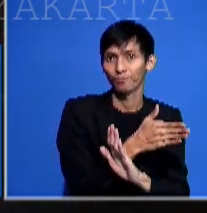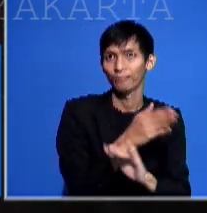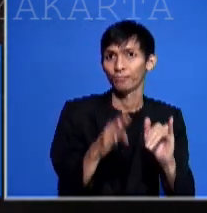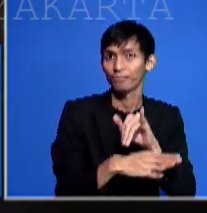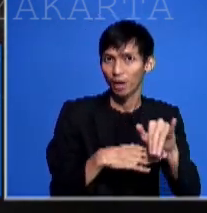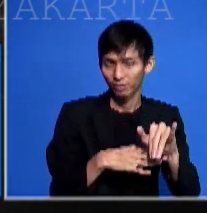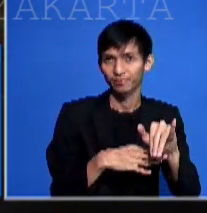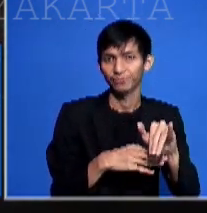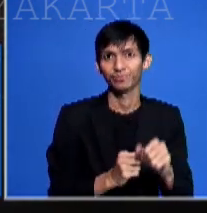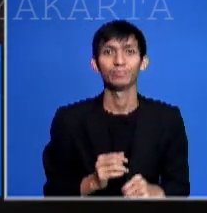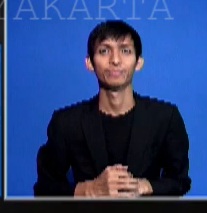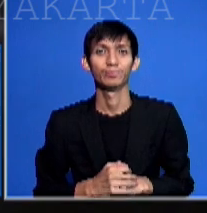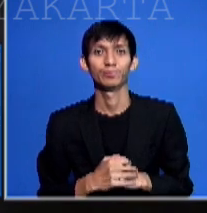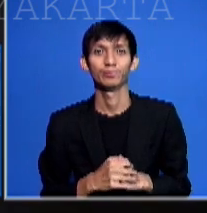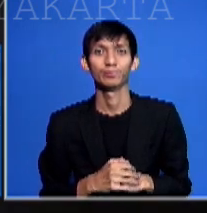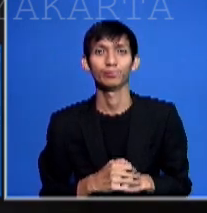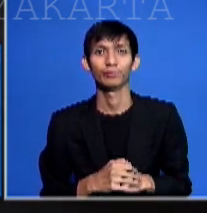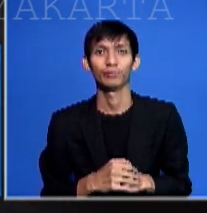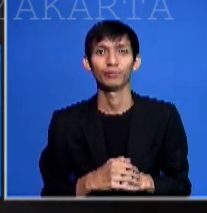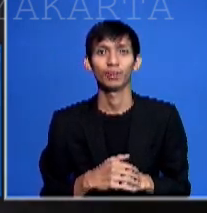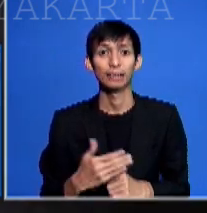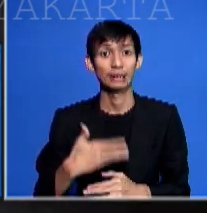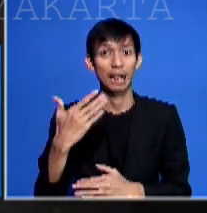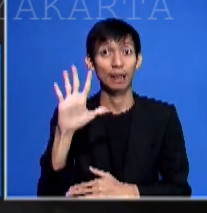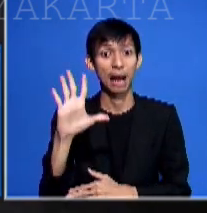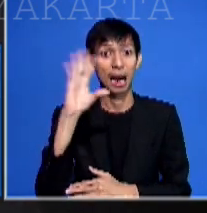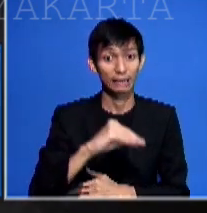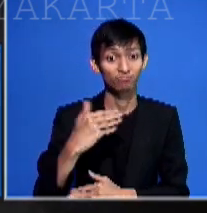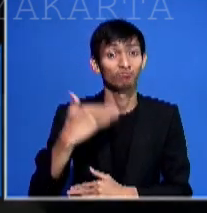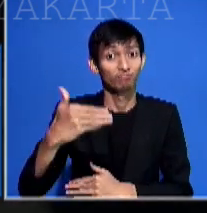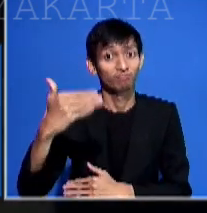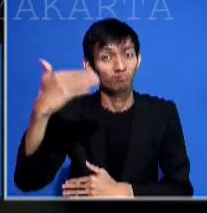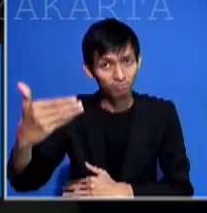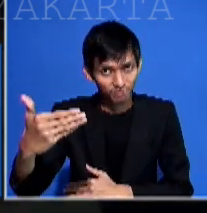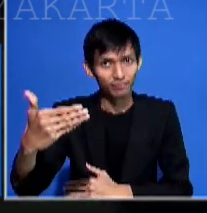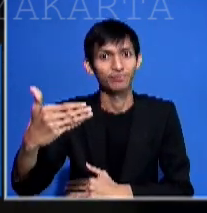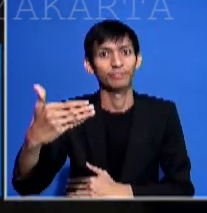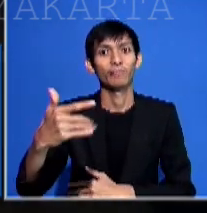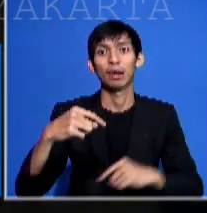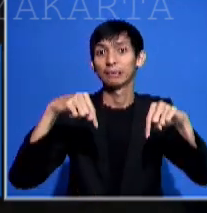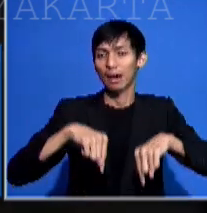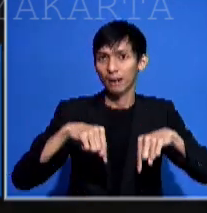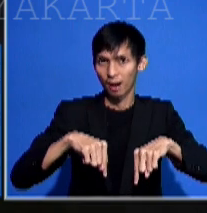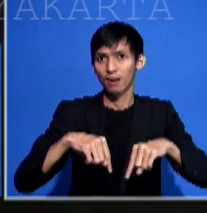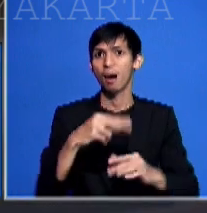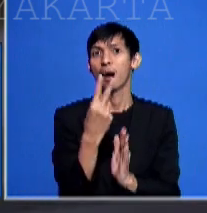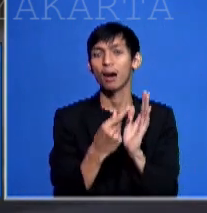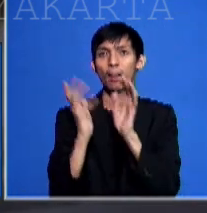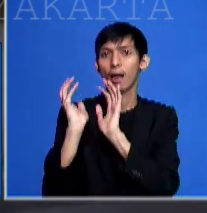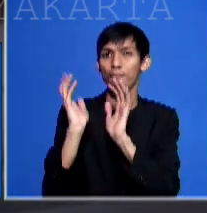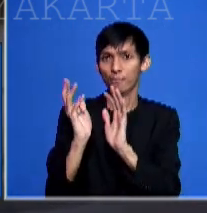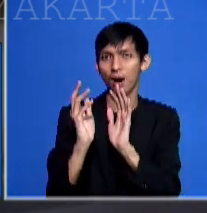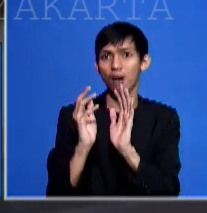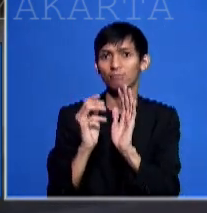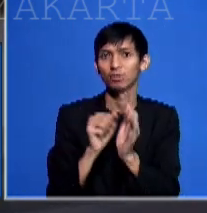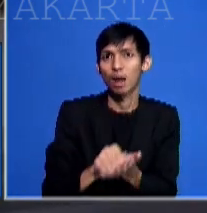bahkan dikatakan terjadi hingga 5 hari kemudian seiring memasuki hari tasrik untuk saat ini harga buah kelapa yang sudah diparut dijual